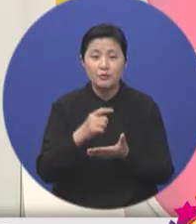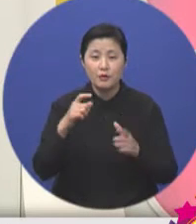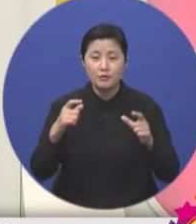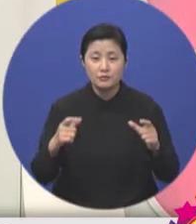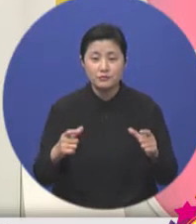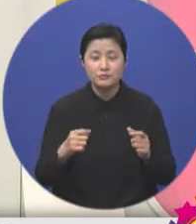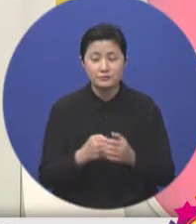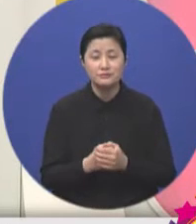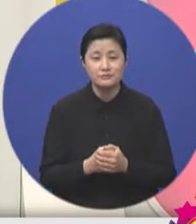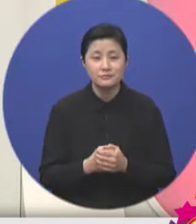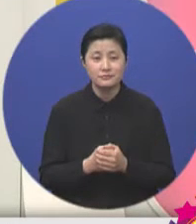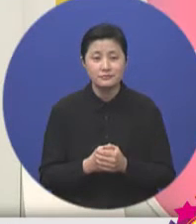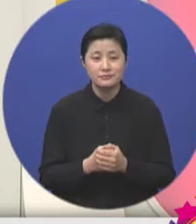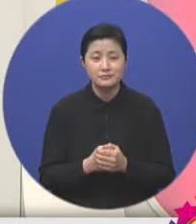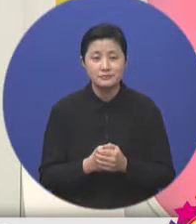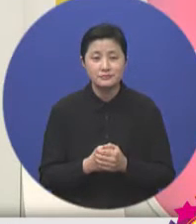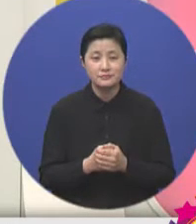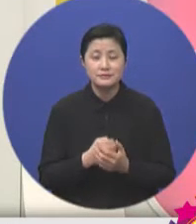학년 몇 반이세요, 아버님?